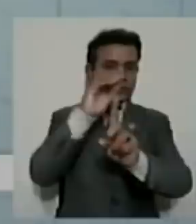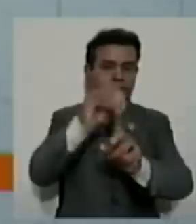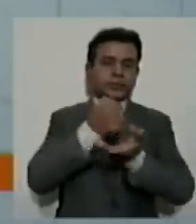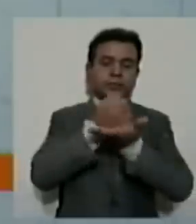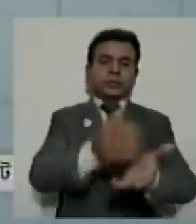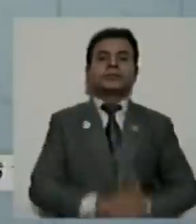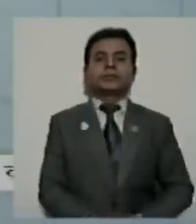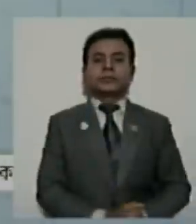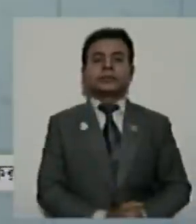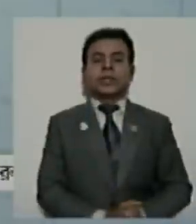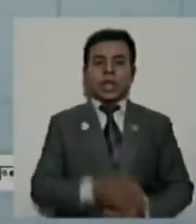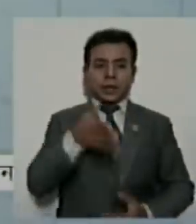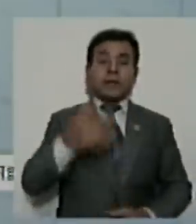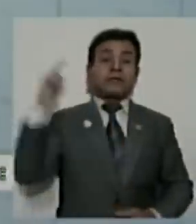পর্যন্ত